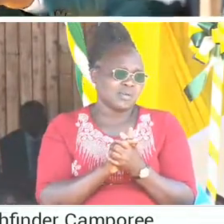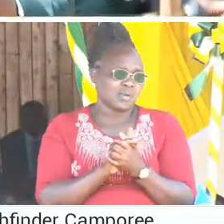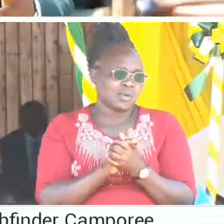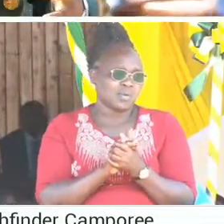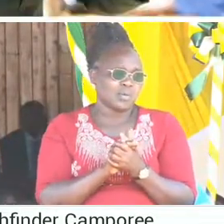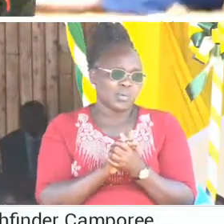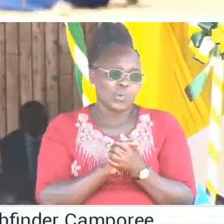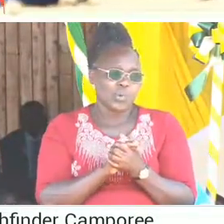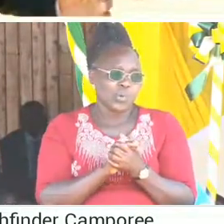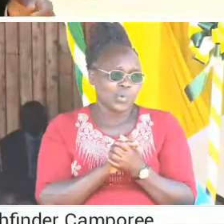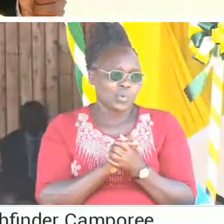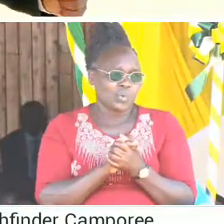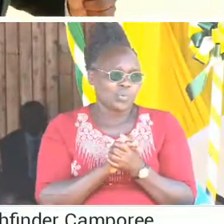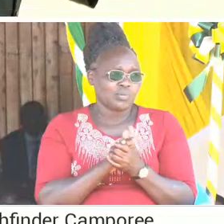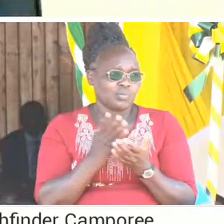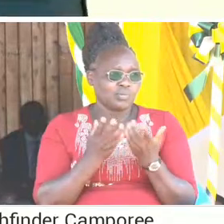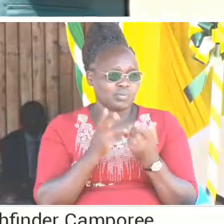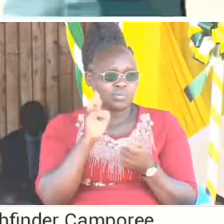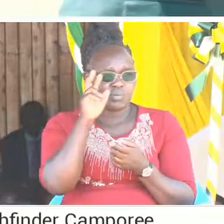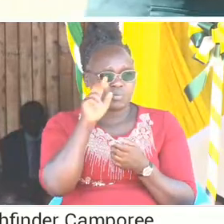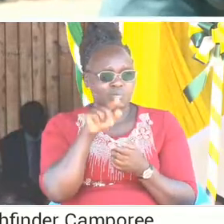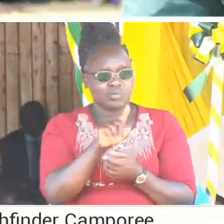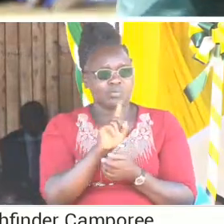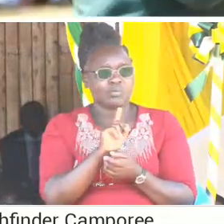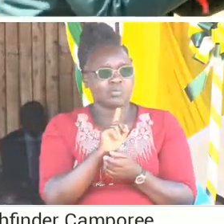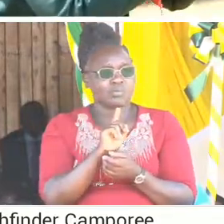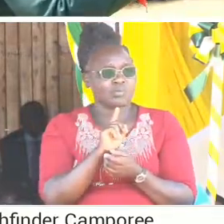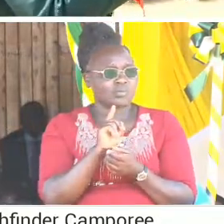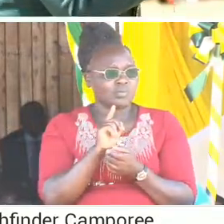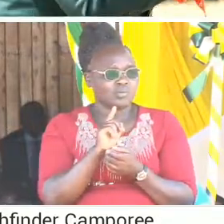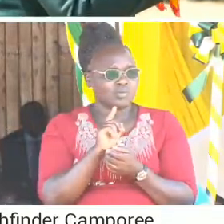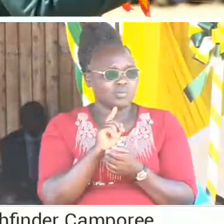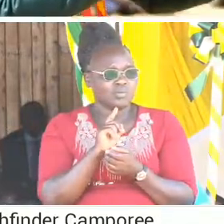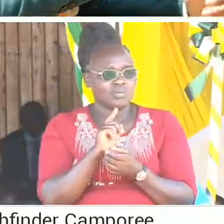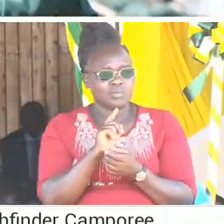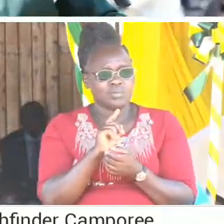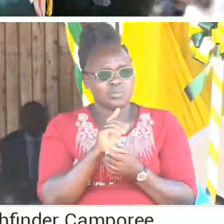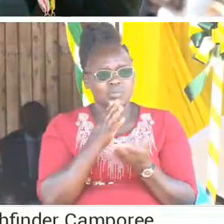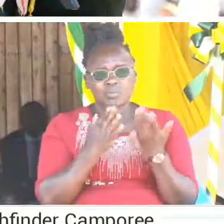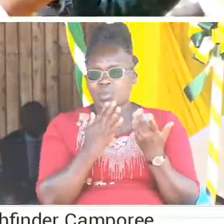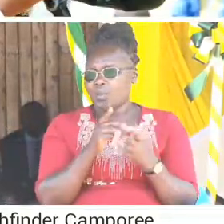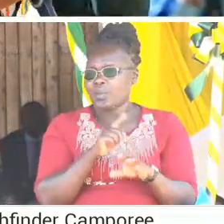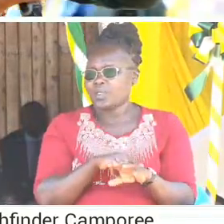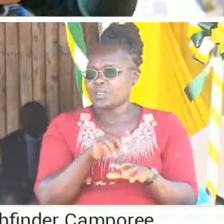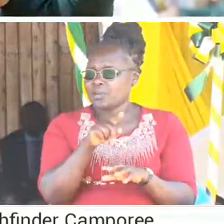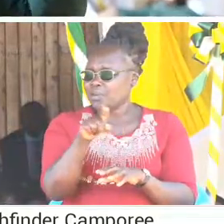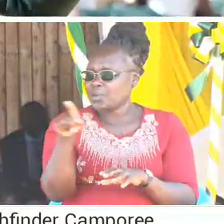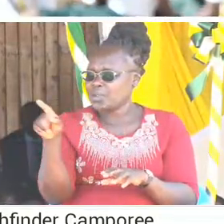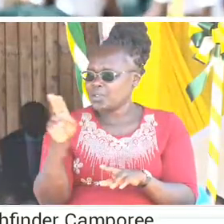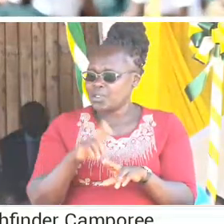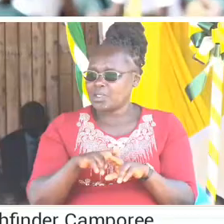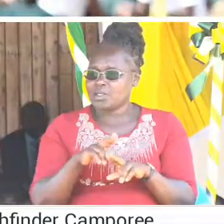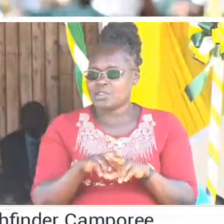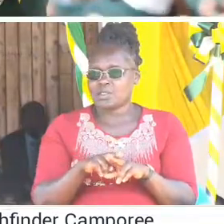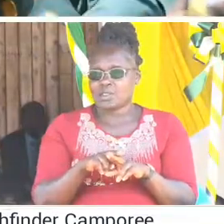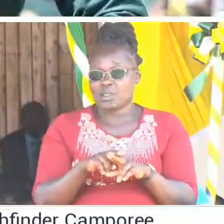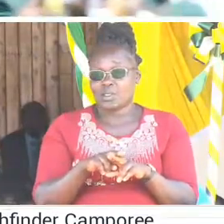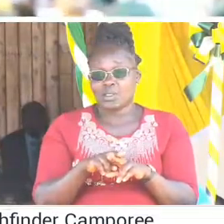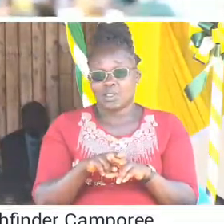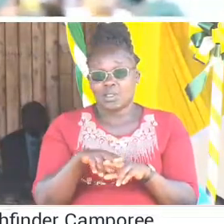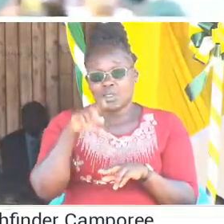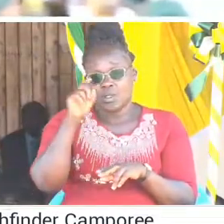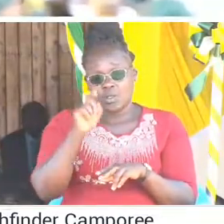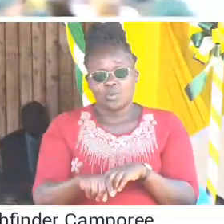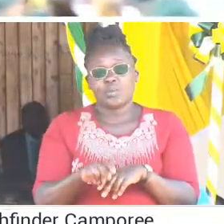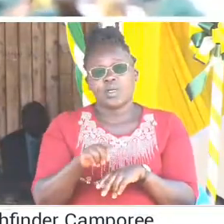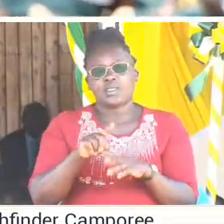wapi? Hujioni Pathfinder umekaa hapa na hujioni miaka 20 ijayo utakuwa wapi? Kama una hiyo njozi, anza kuota leo.